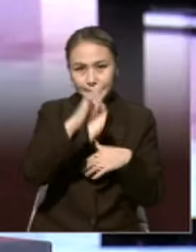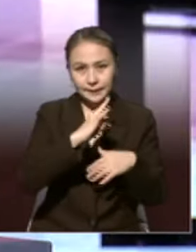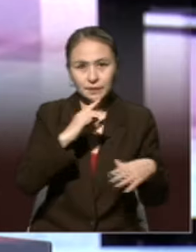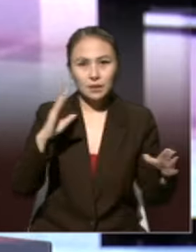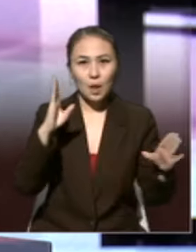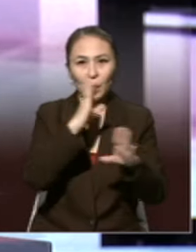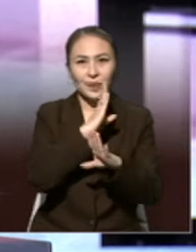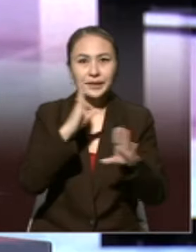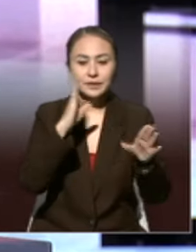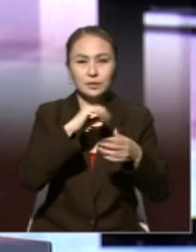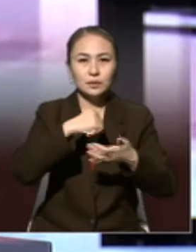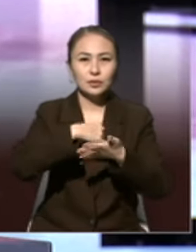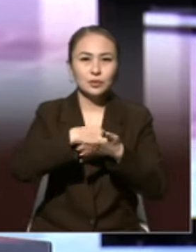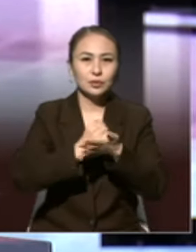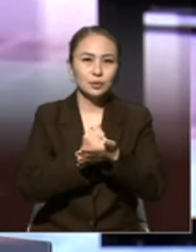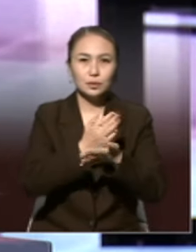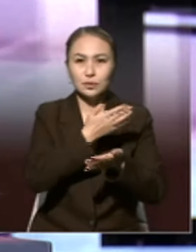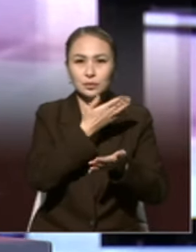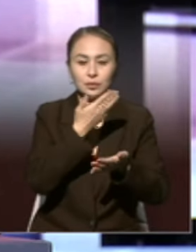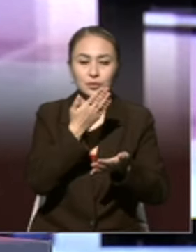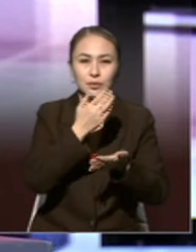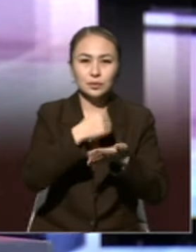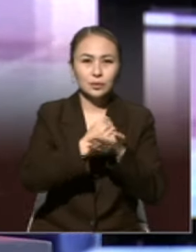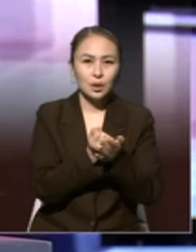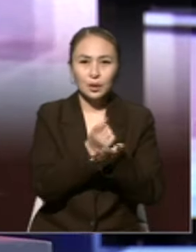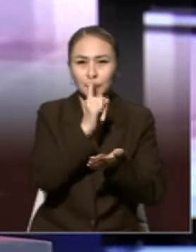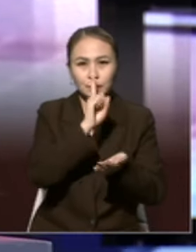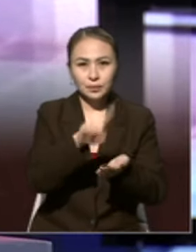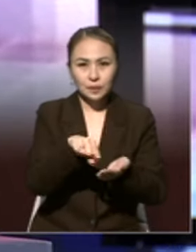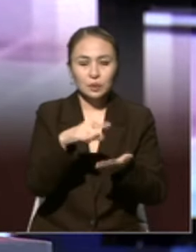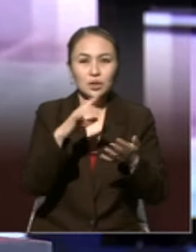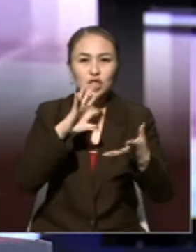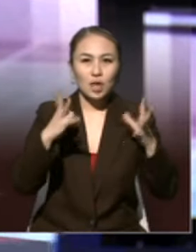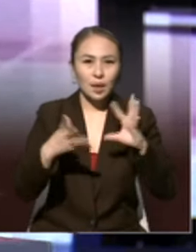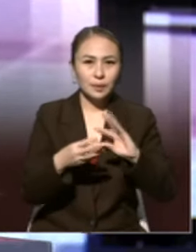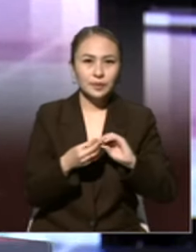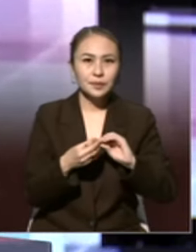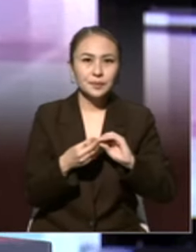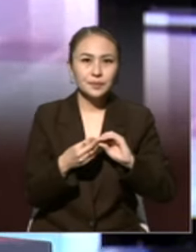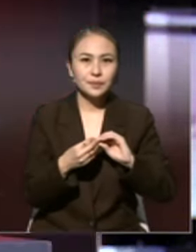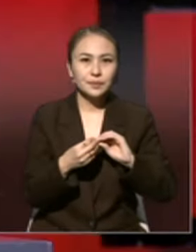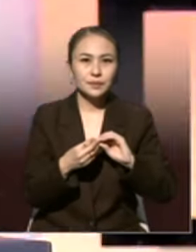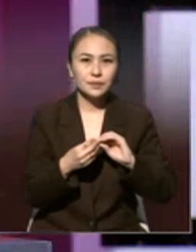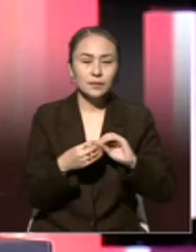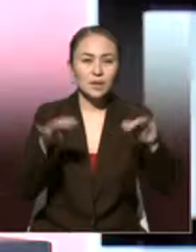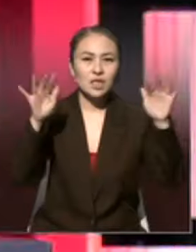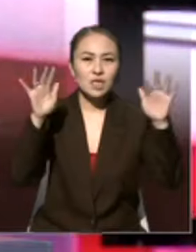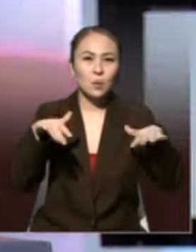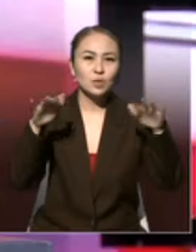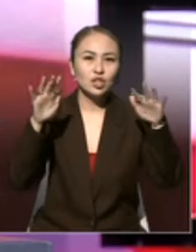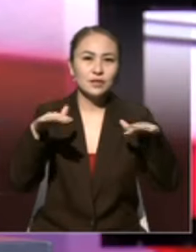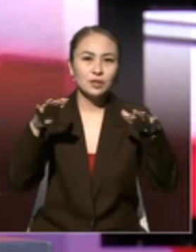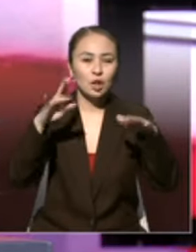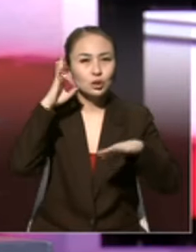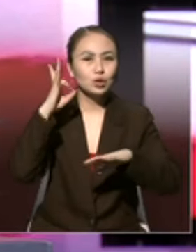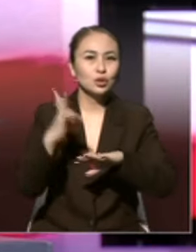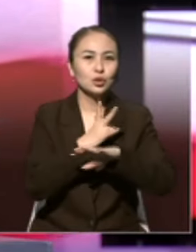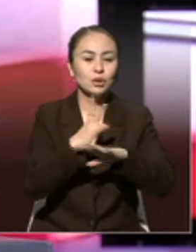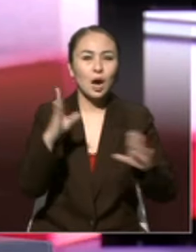ауарайы тұрақсыз деп болжануда. Жалпы жауын шашынның түнде